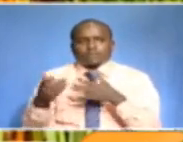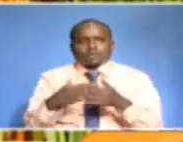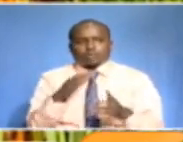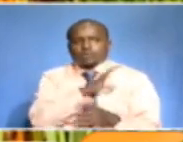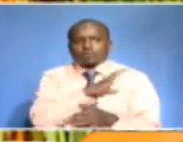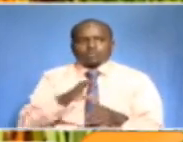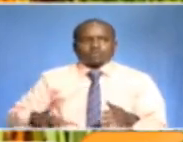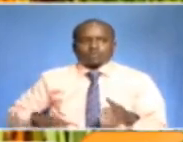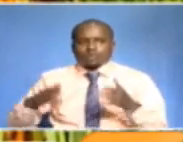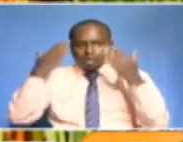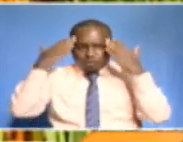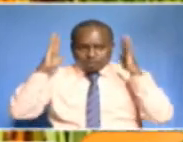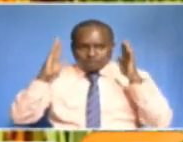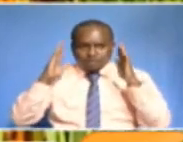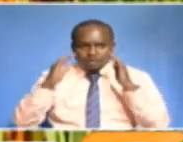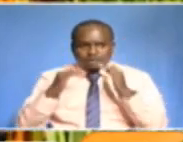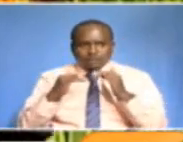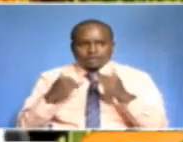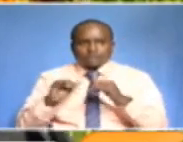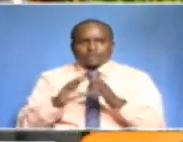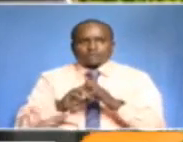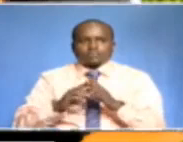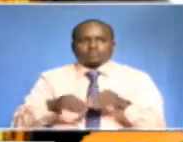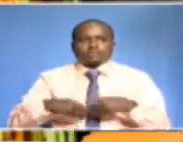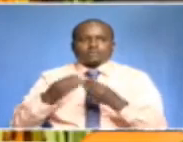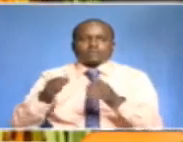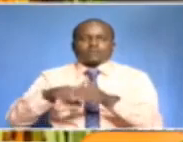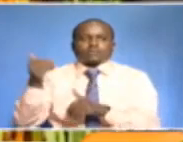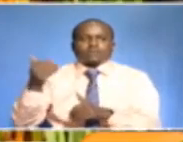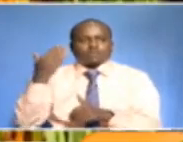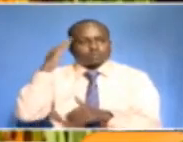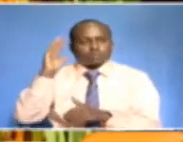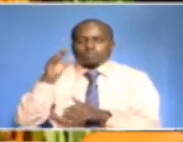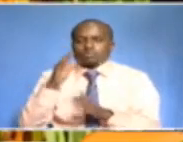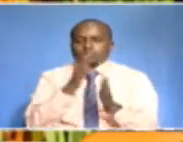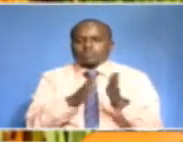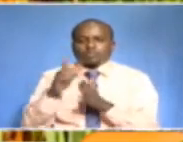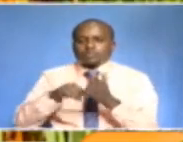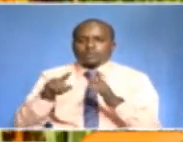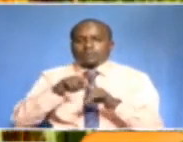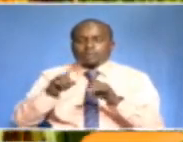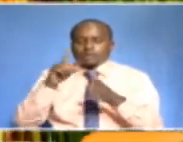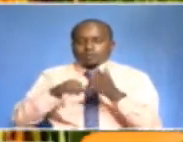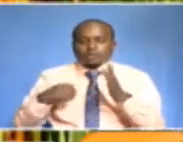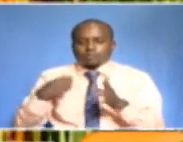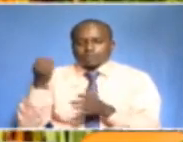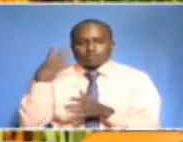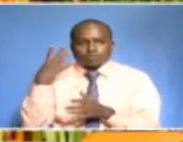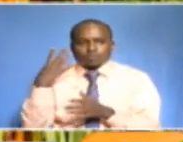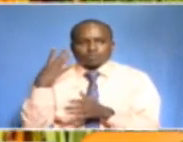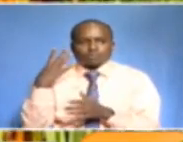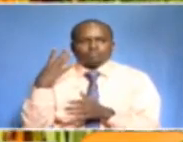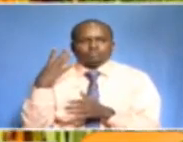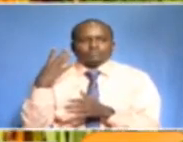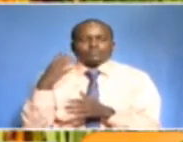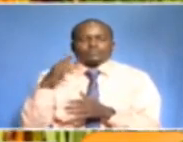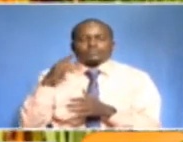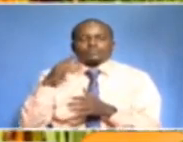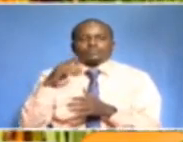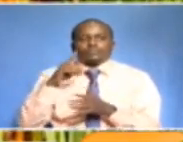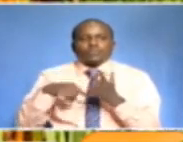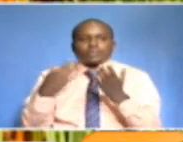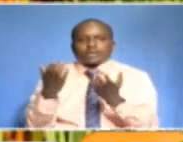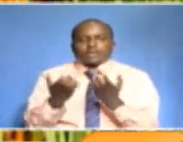Karibu kuzela kito nje hatzi jua Ana Nia Gani lakini kitu najua ni ni kitu ambo inana